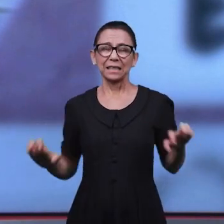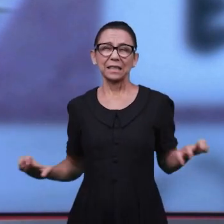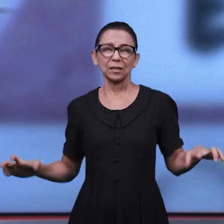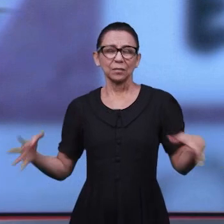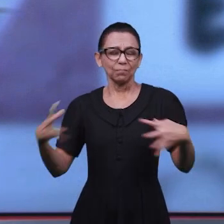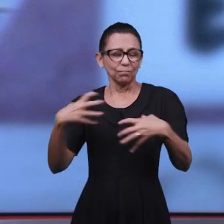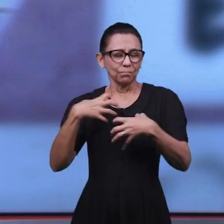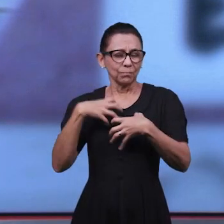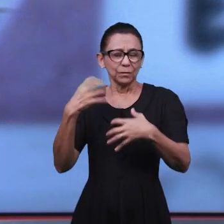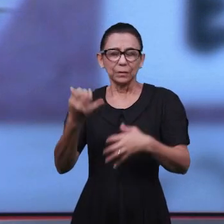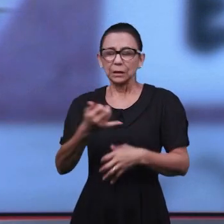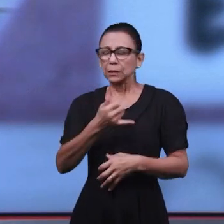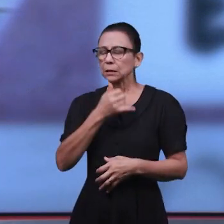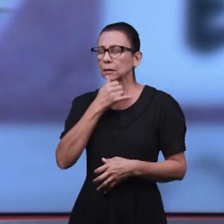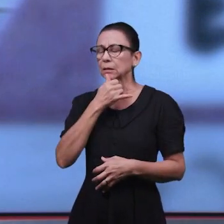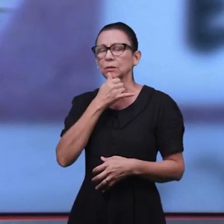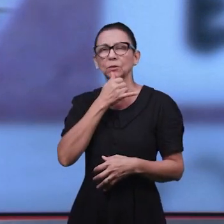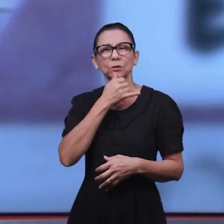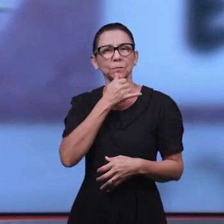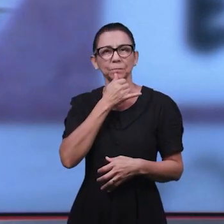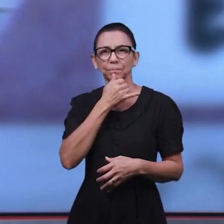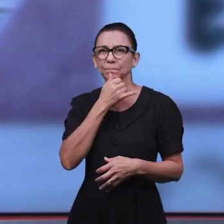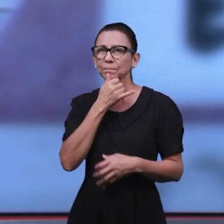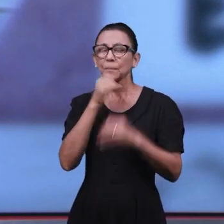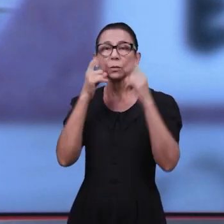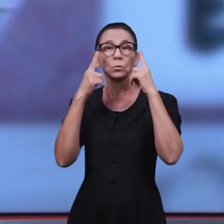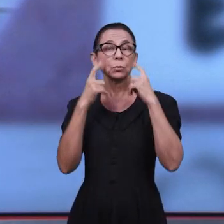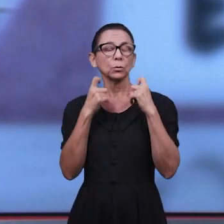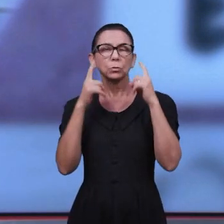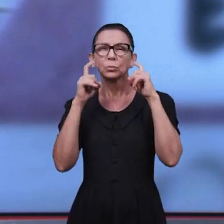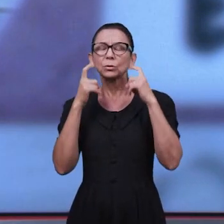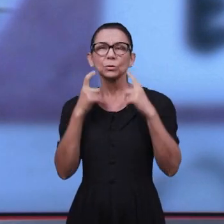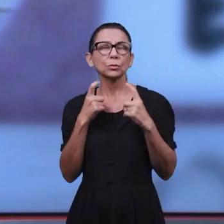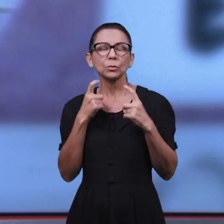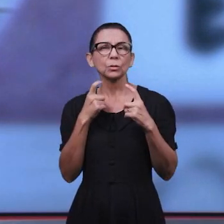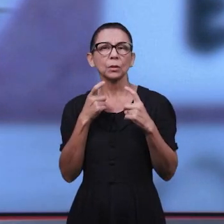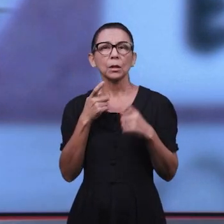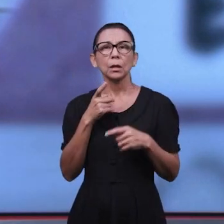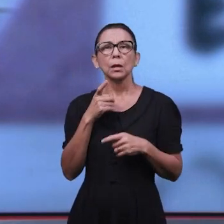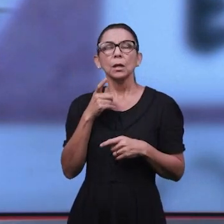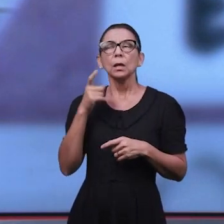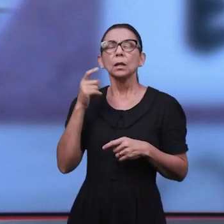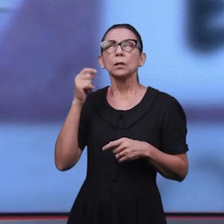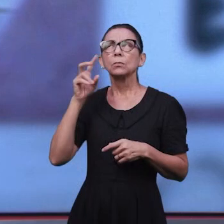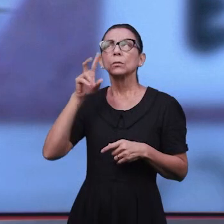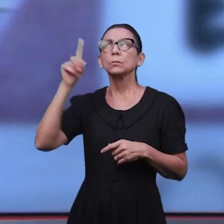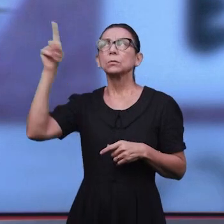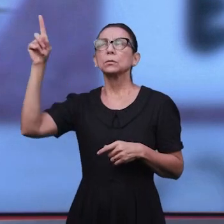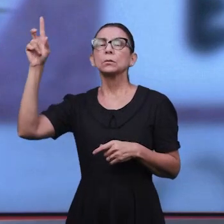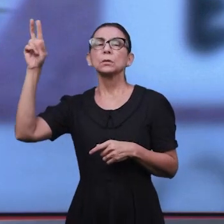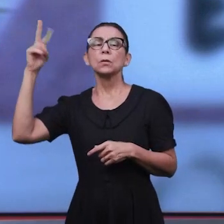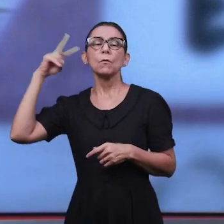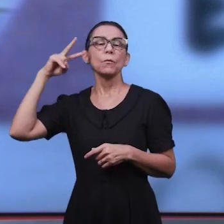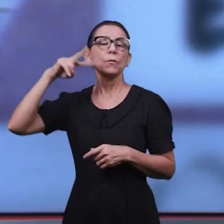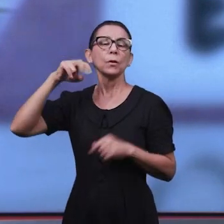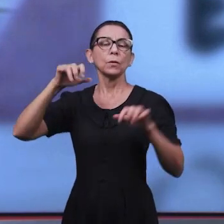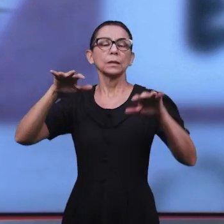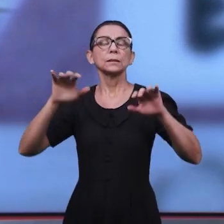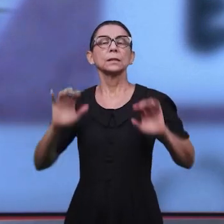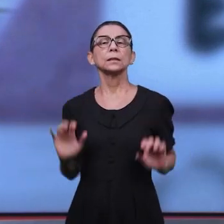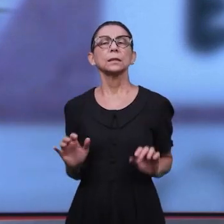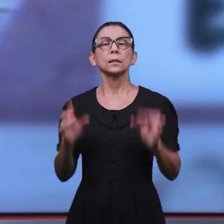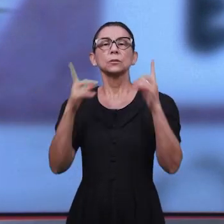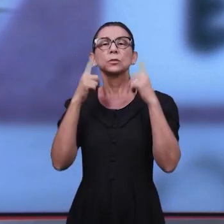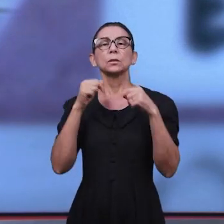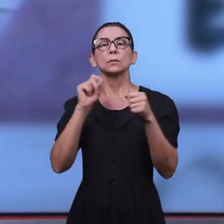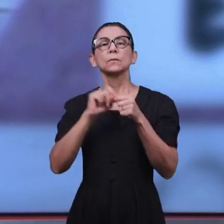touché par un sentiment de tristesse, Ézéchias a pleuré énormément. Et qu'est-ce que le Seigneur a fait à voir les larmes